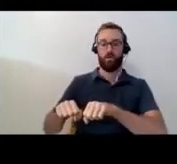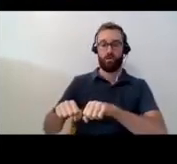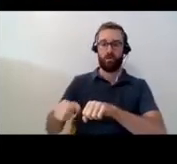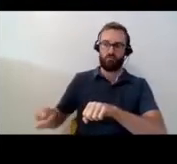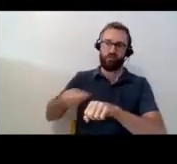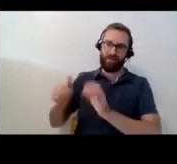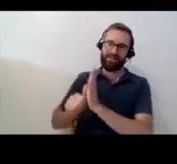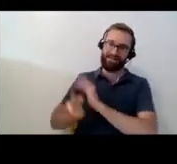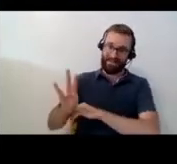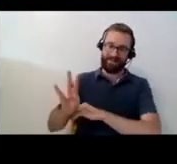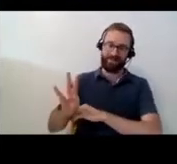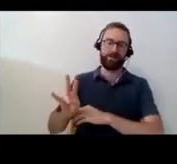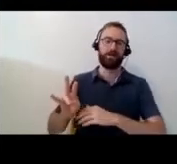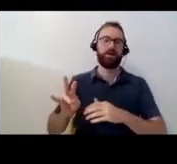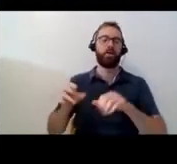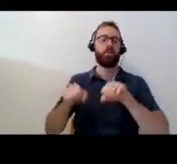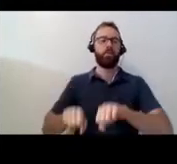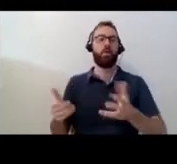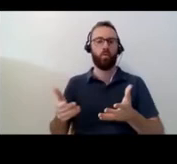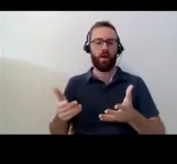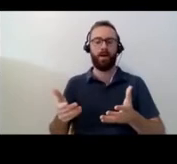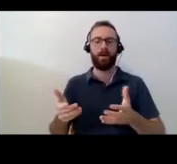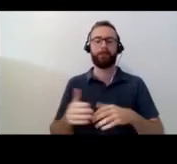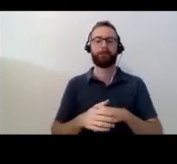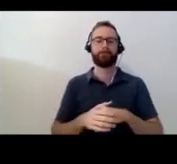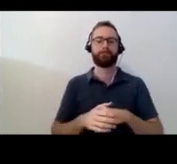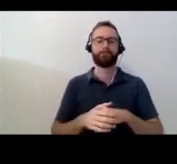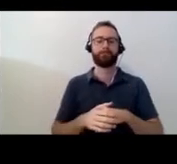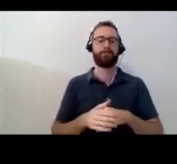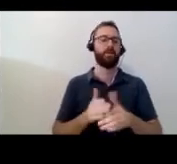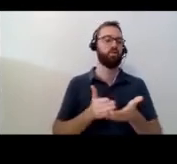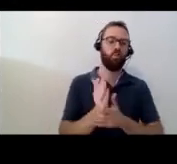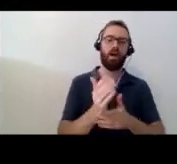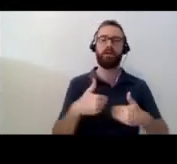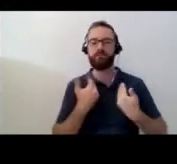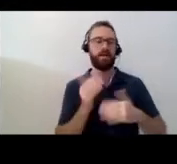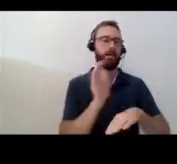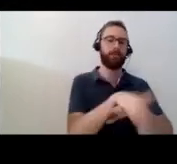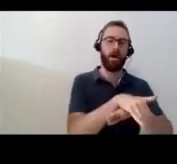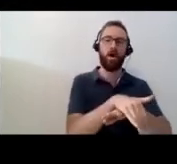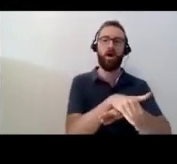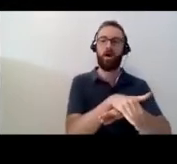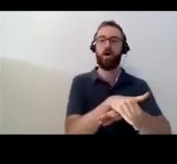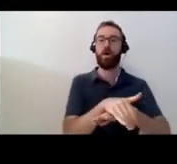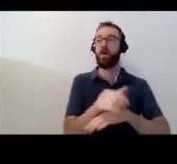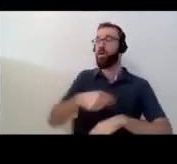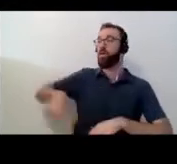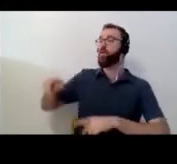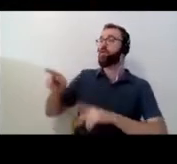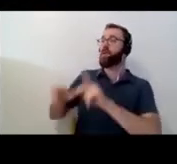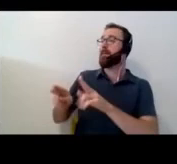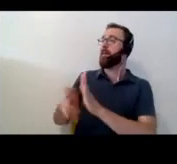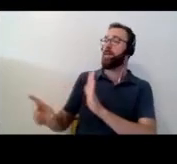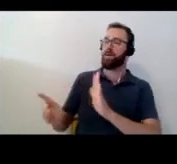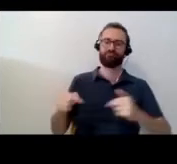de circonscrire le droit de vie ou de mort que les humains possèdent sur les animaux. Et donc,